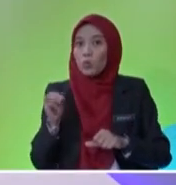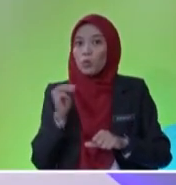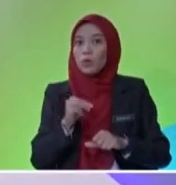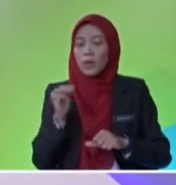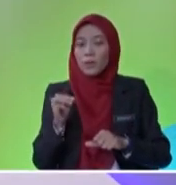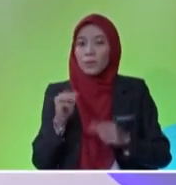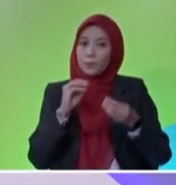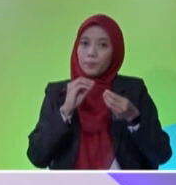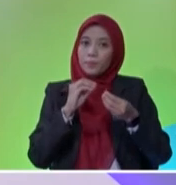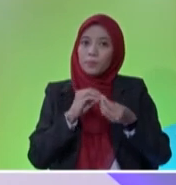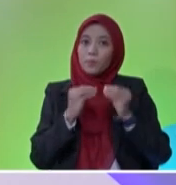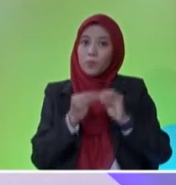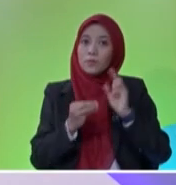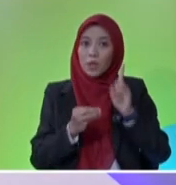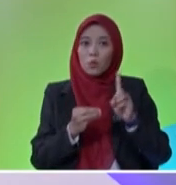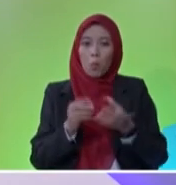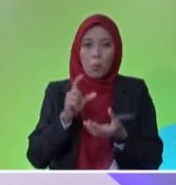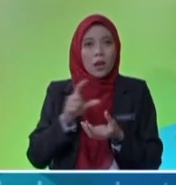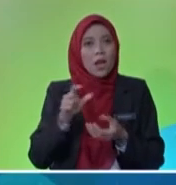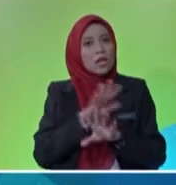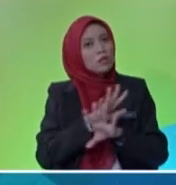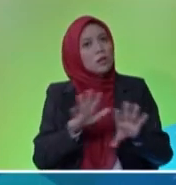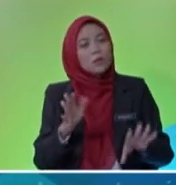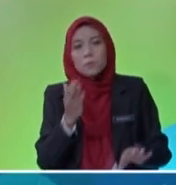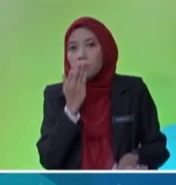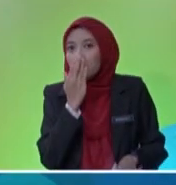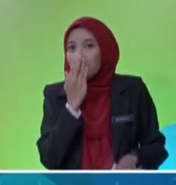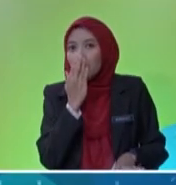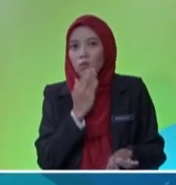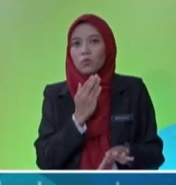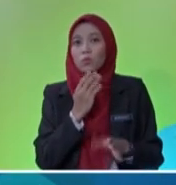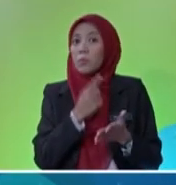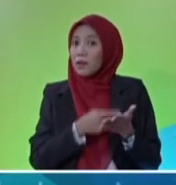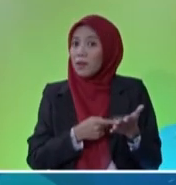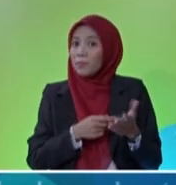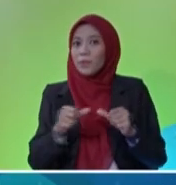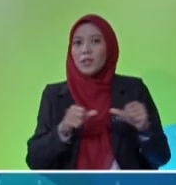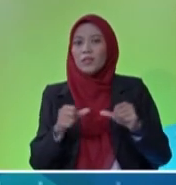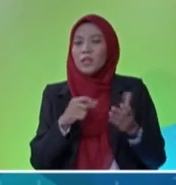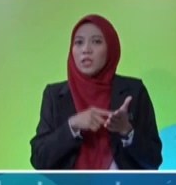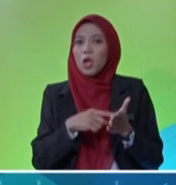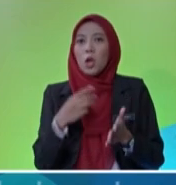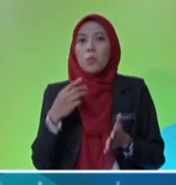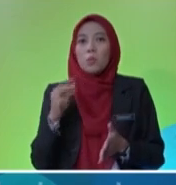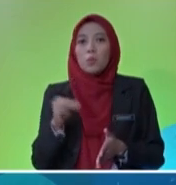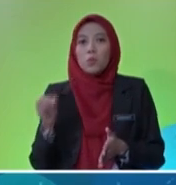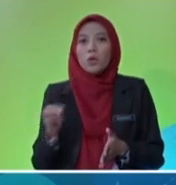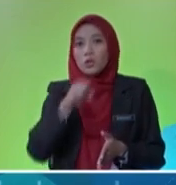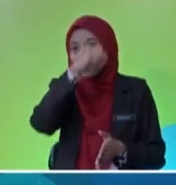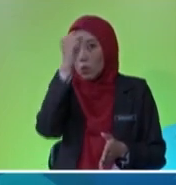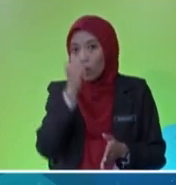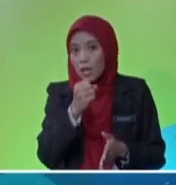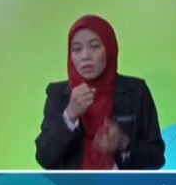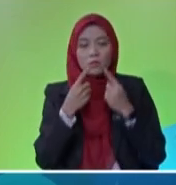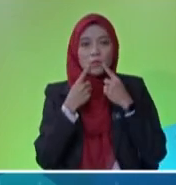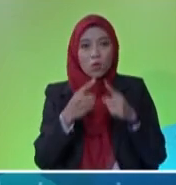Tweety yang pertama yaitu Malang tidak berbau amanatnya beliau di sini itu ini murid perlu bersoal jawab untuk